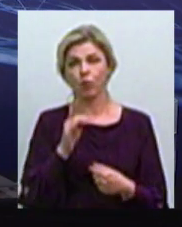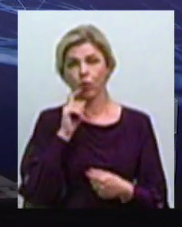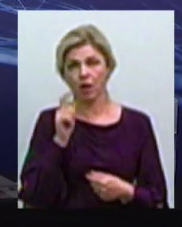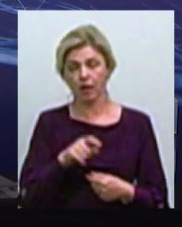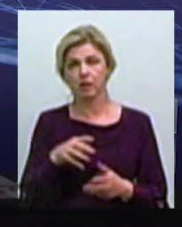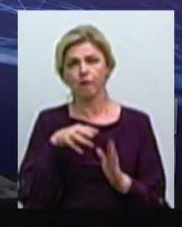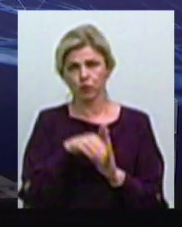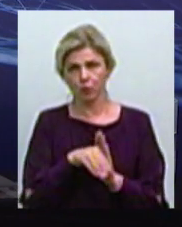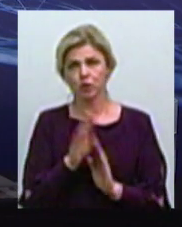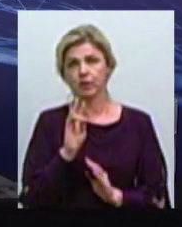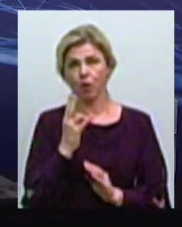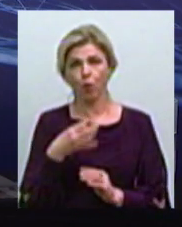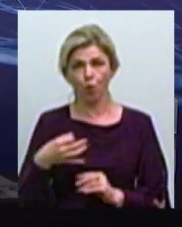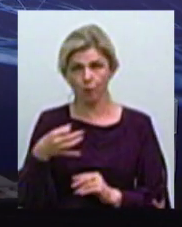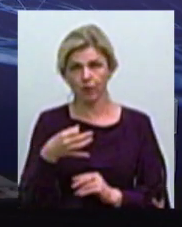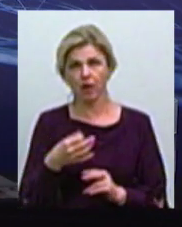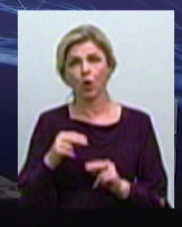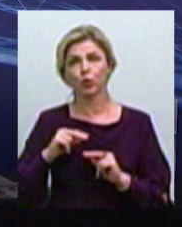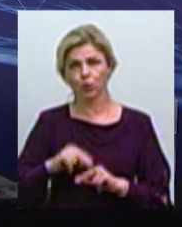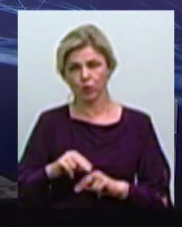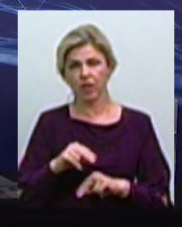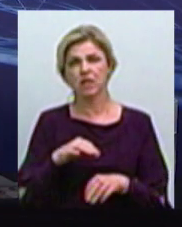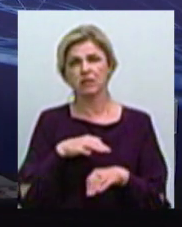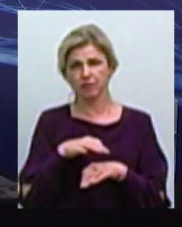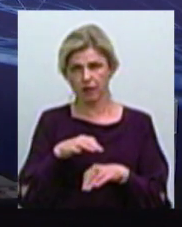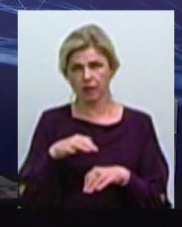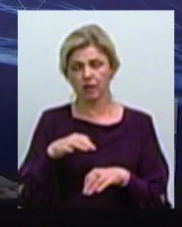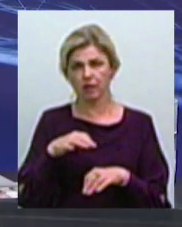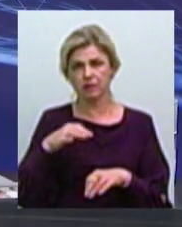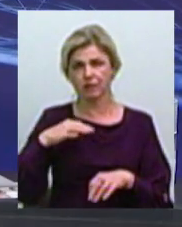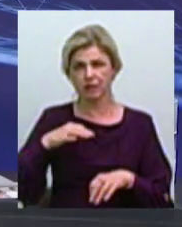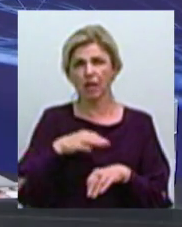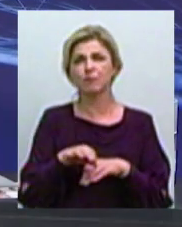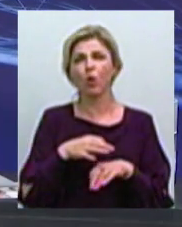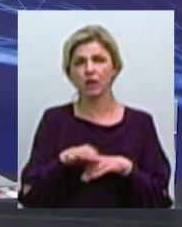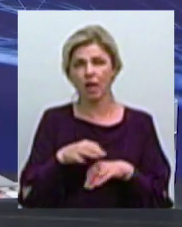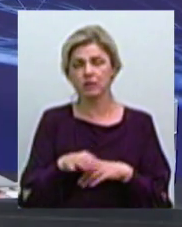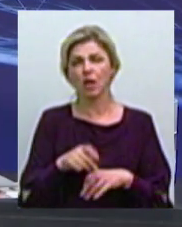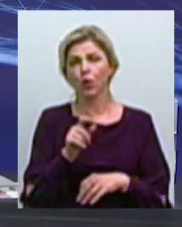и в Николаевской области, это люди, трудовой эксплуатации особенно, да, то есть это люди, которые